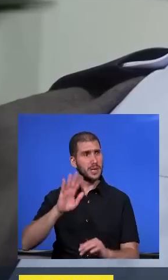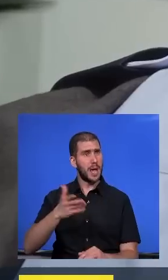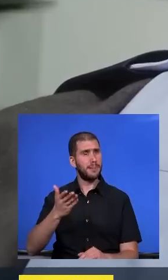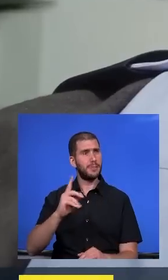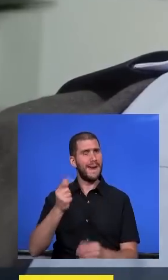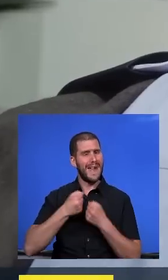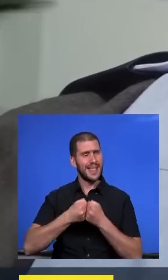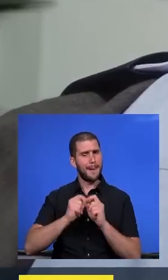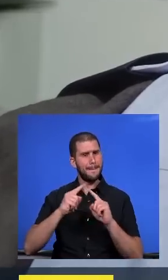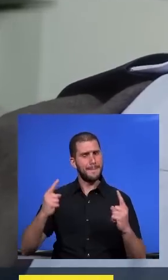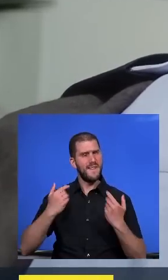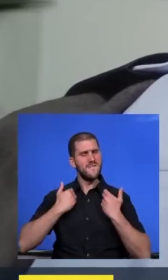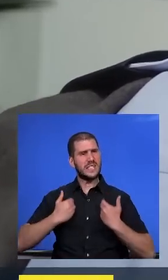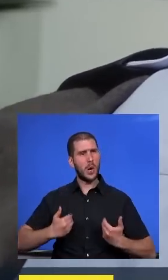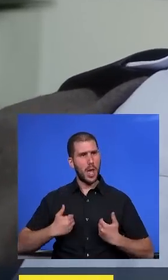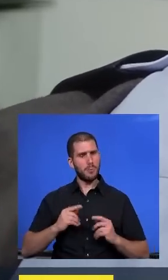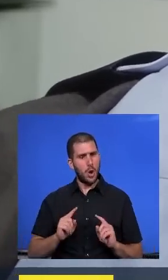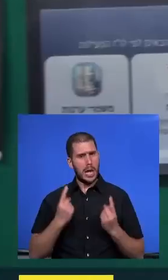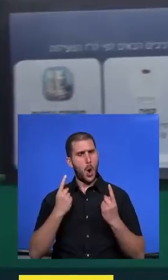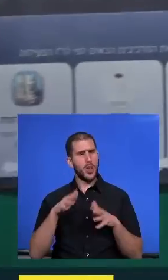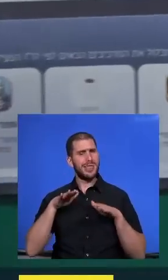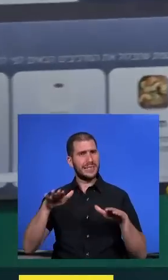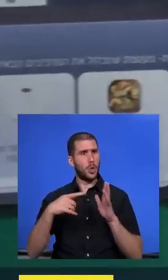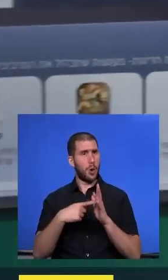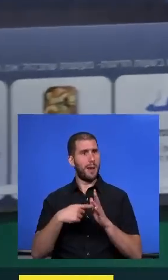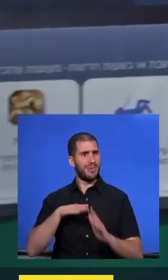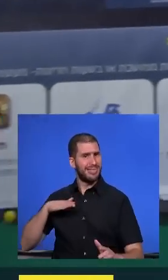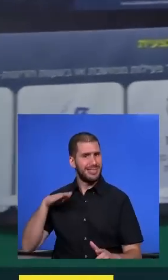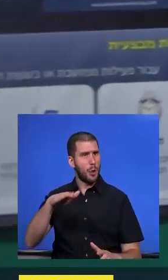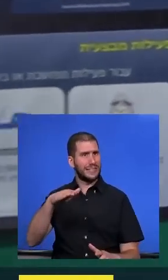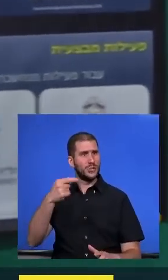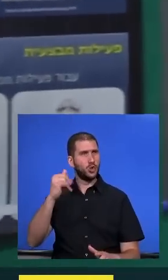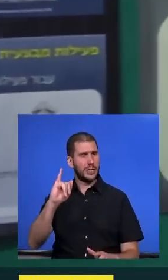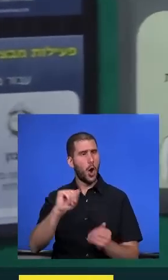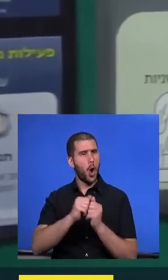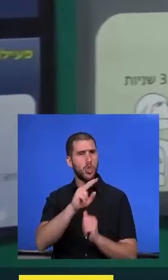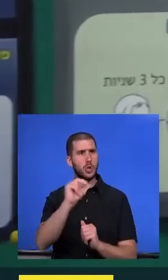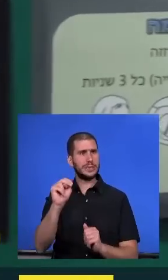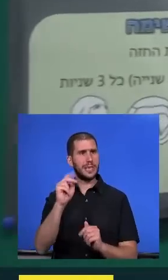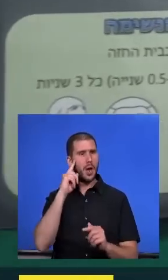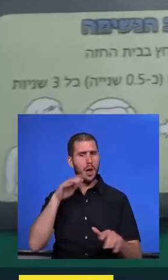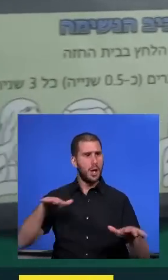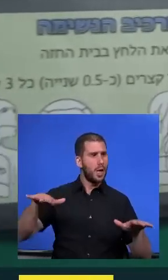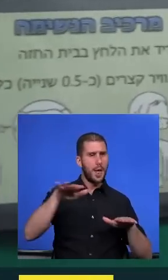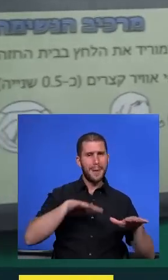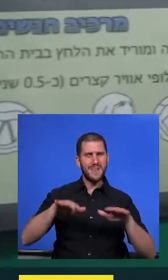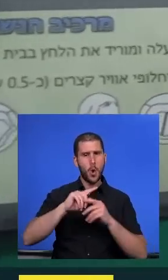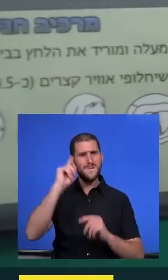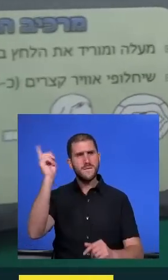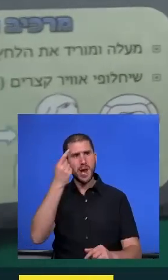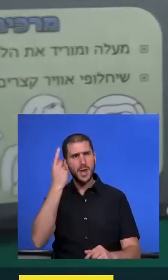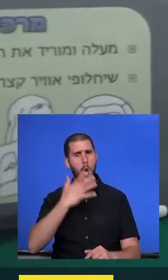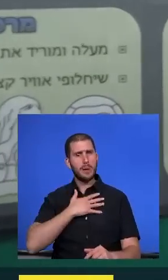כל אותם אתגרים פיזיולוגיים שהוא עלול לחוות בטיסה, כמו תאוצה, ג'י, כמו נושא של אוריינטציה מרחבית, ורטיגו, חמצן